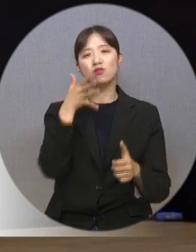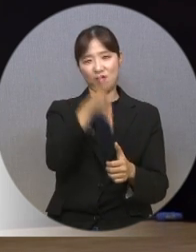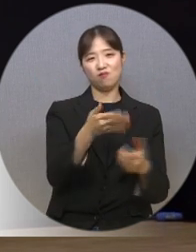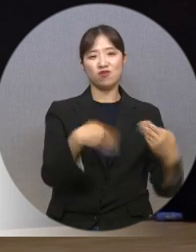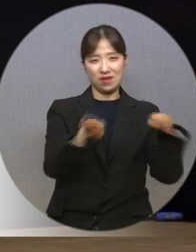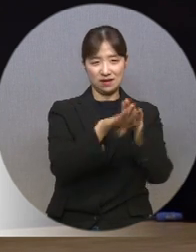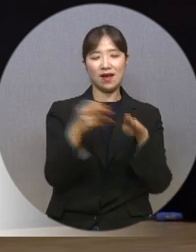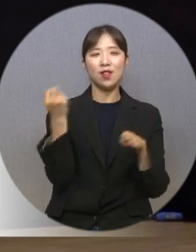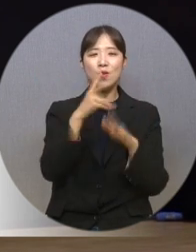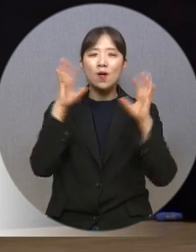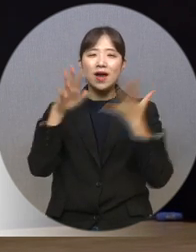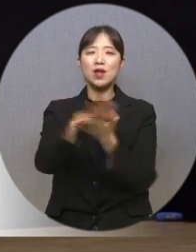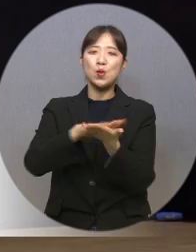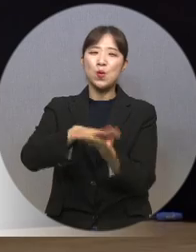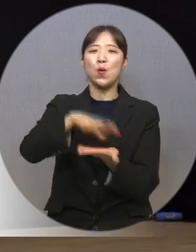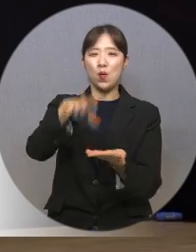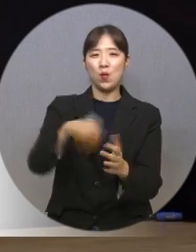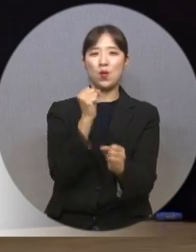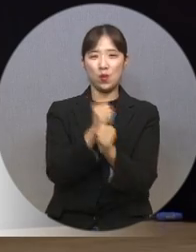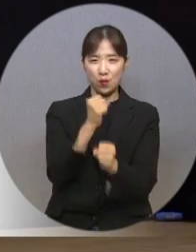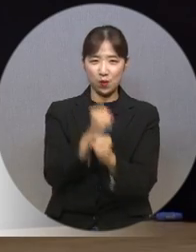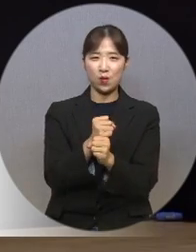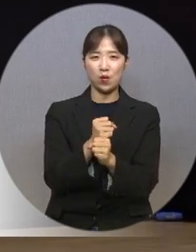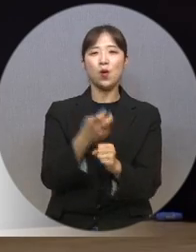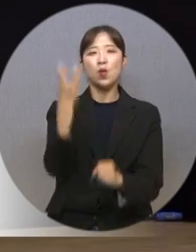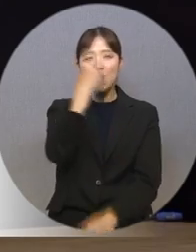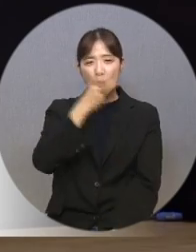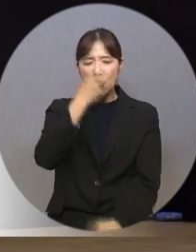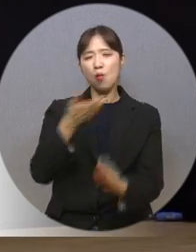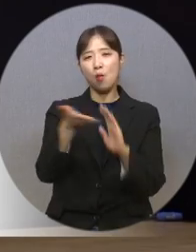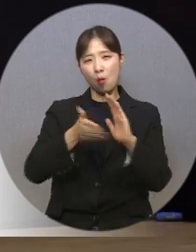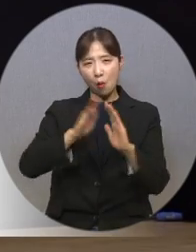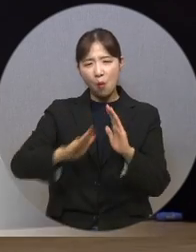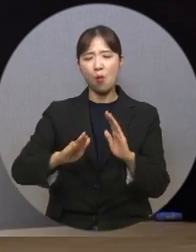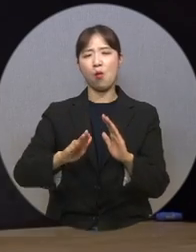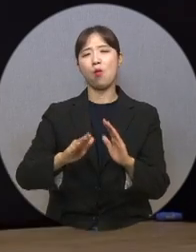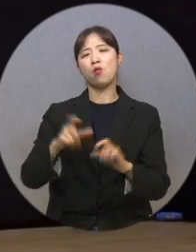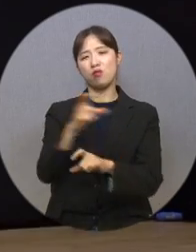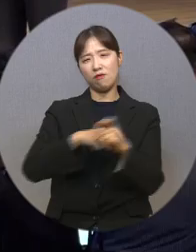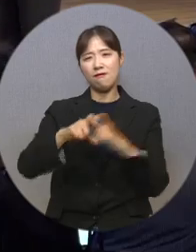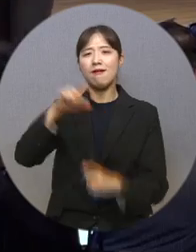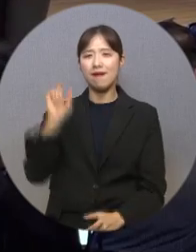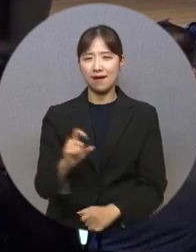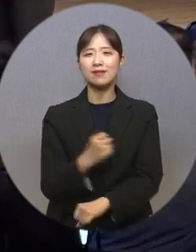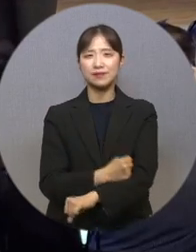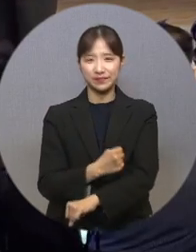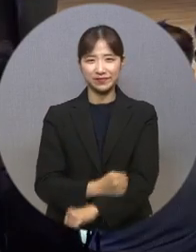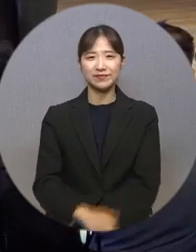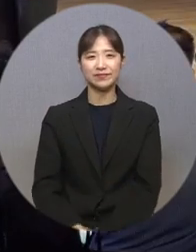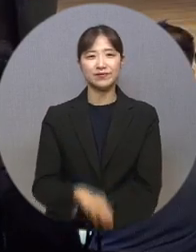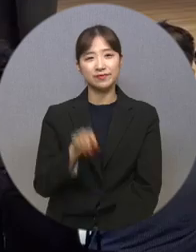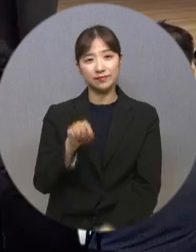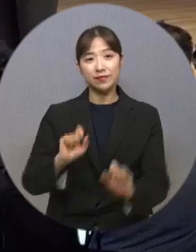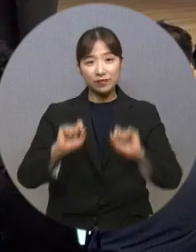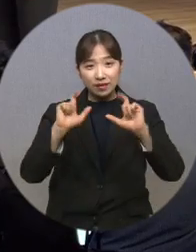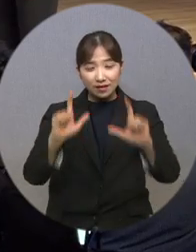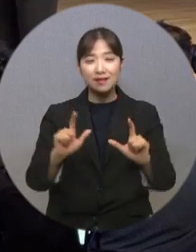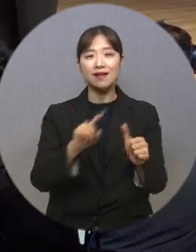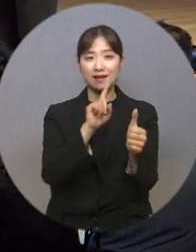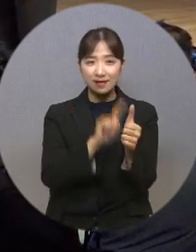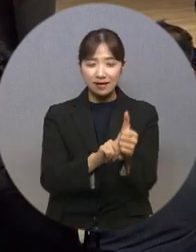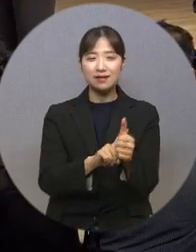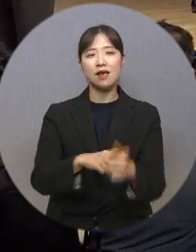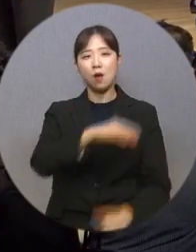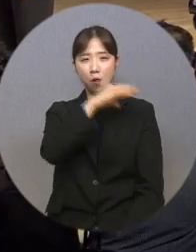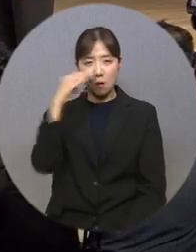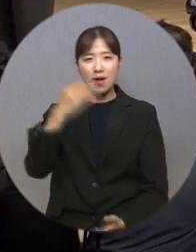등을 조성하여 돌봄의 공공성을 강화하겠습니다. 이날 김태흠 지사는 올바른